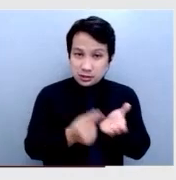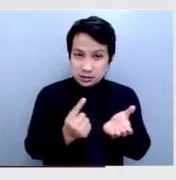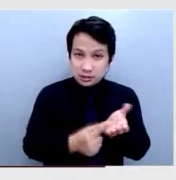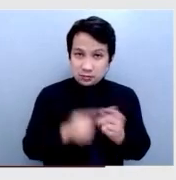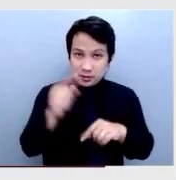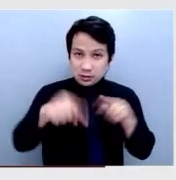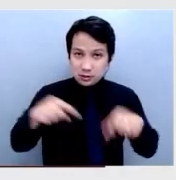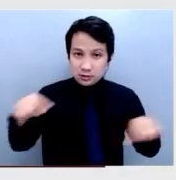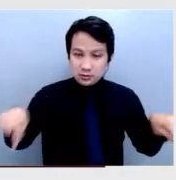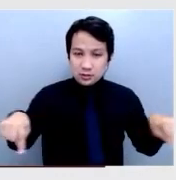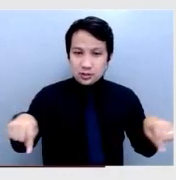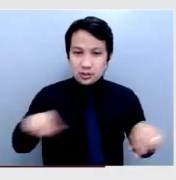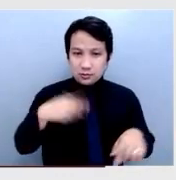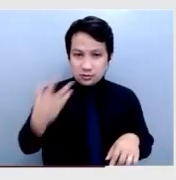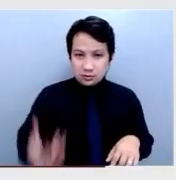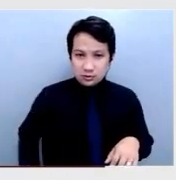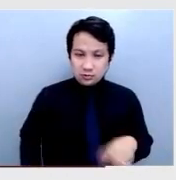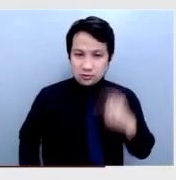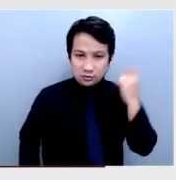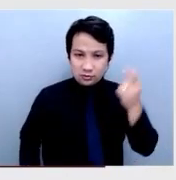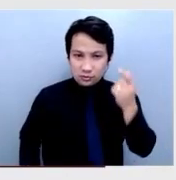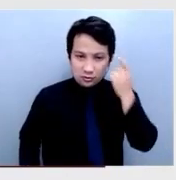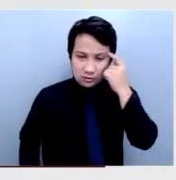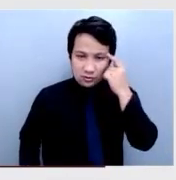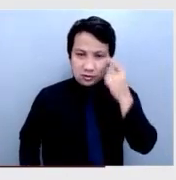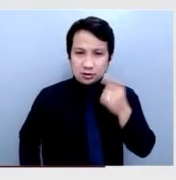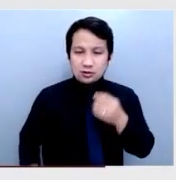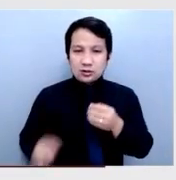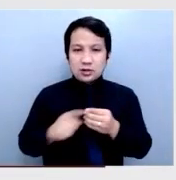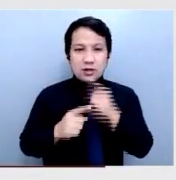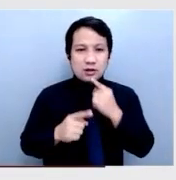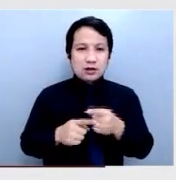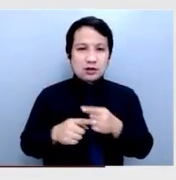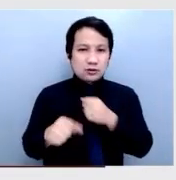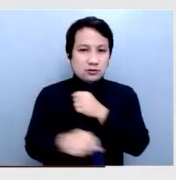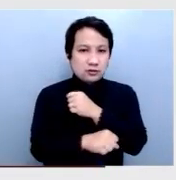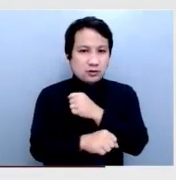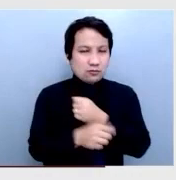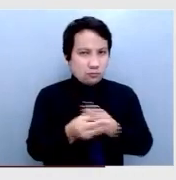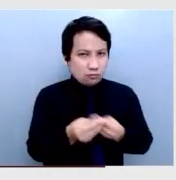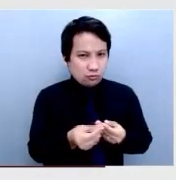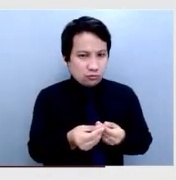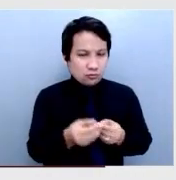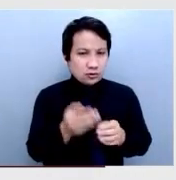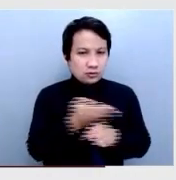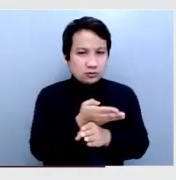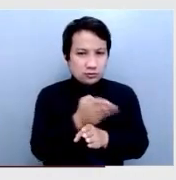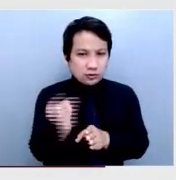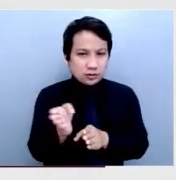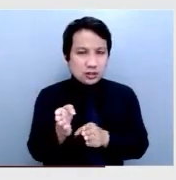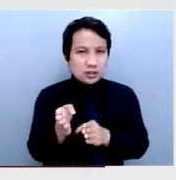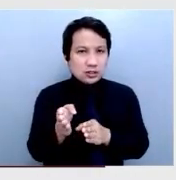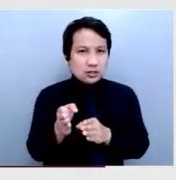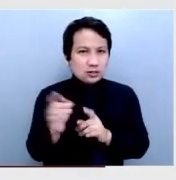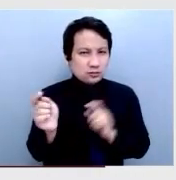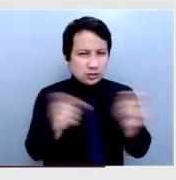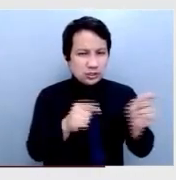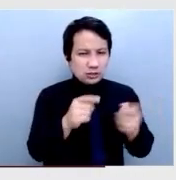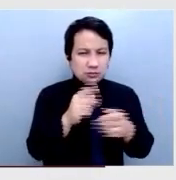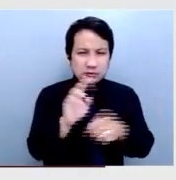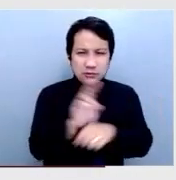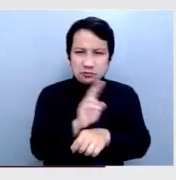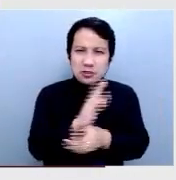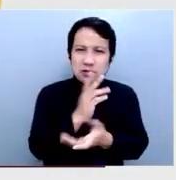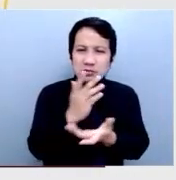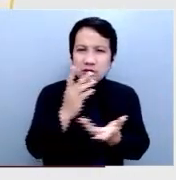aspeto ng korupsyon sa gobyerno, gaya ng bribery o panunuhol, diversion of public funds, at kung napapanugot